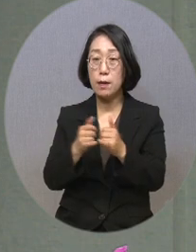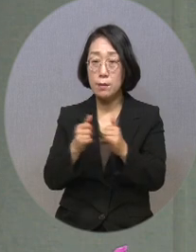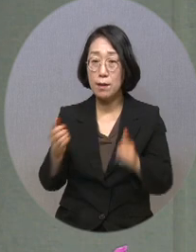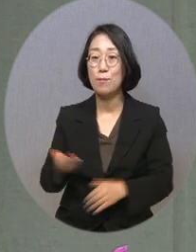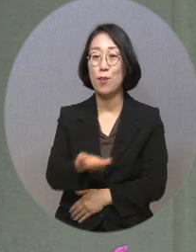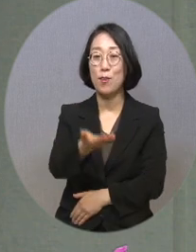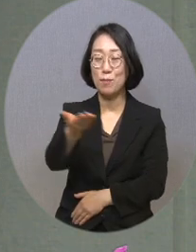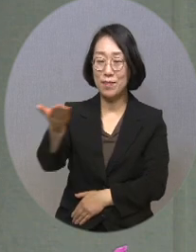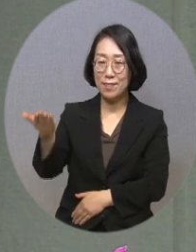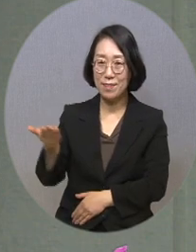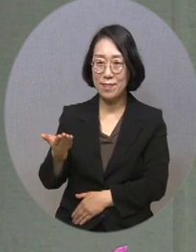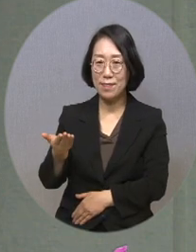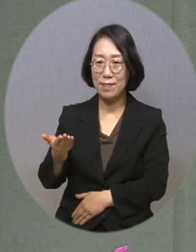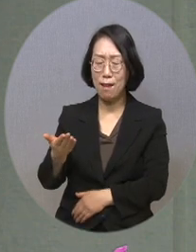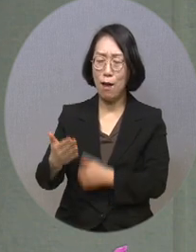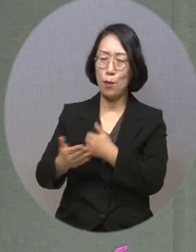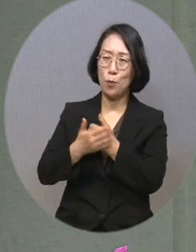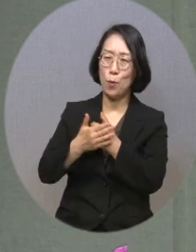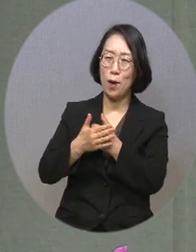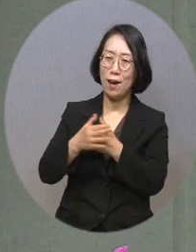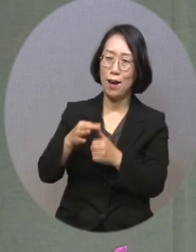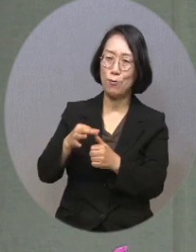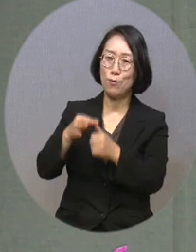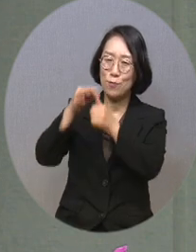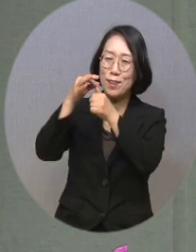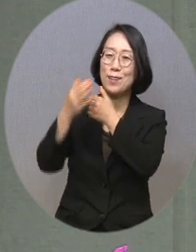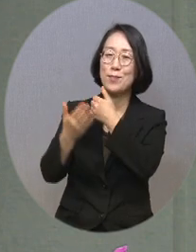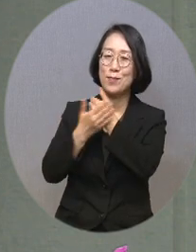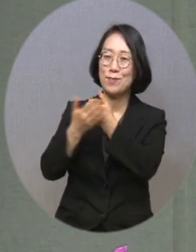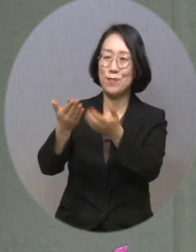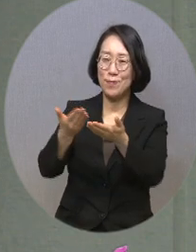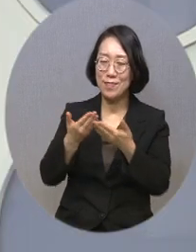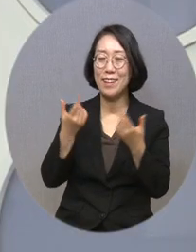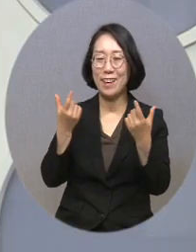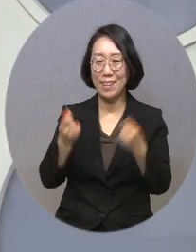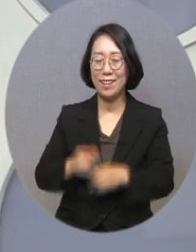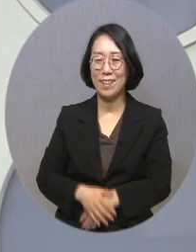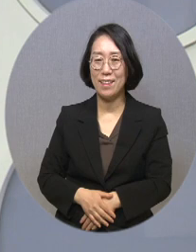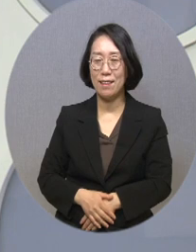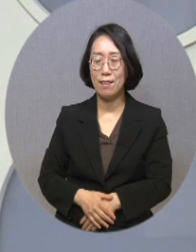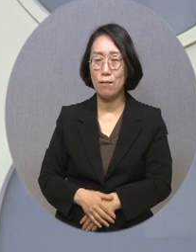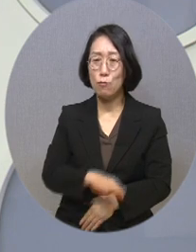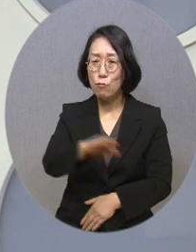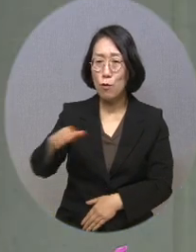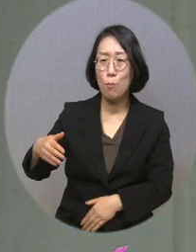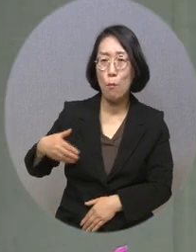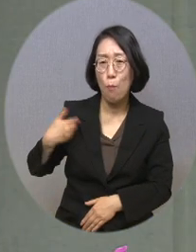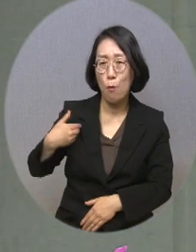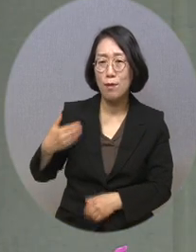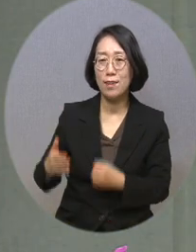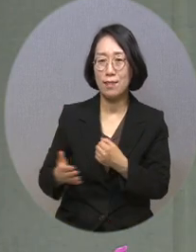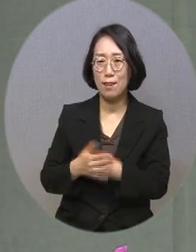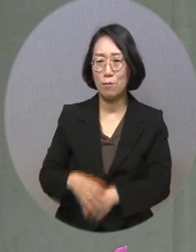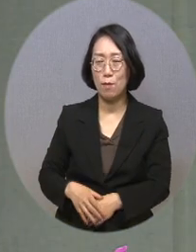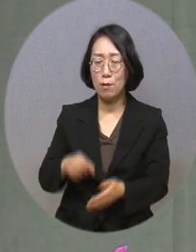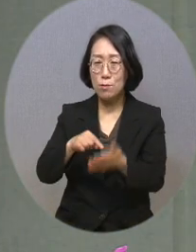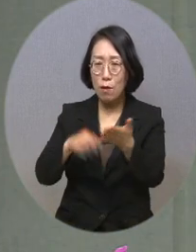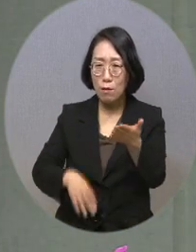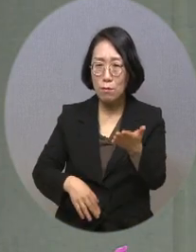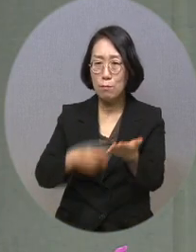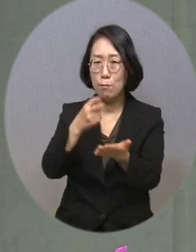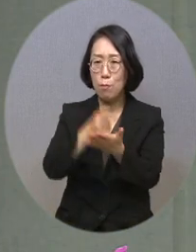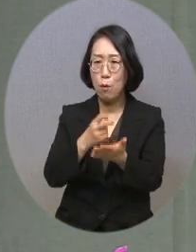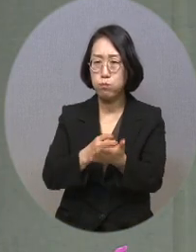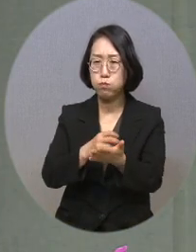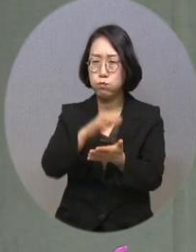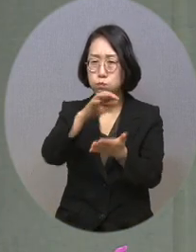여러분들이 구원자나 같아요. 네. 어떤 면에서 네. 솔직히 말씀드려서 모르니까 네. 뭐 조세법 자체를